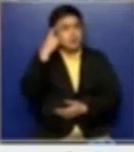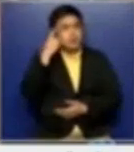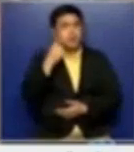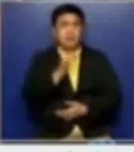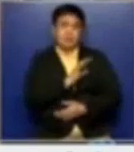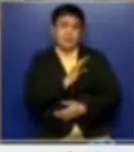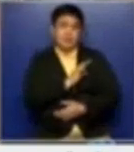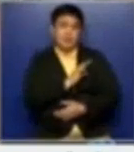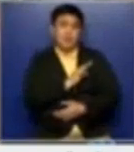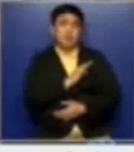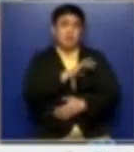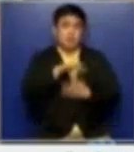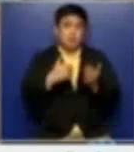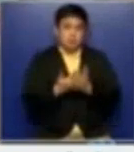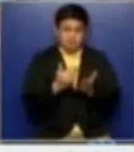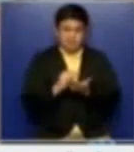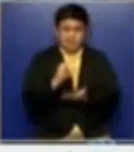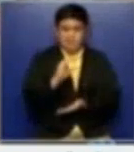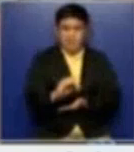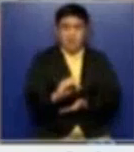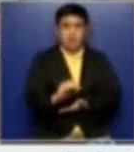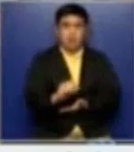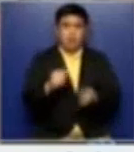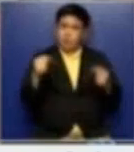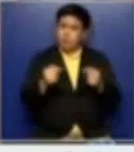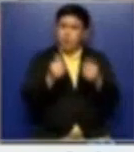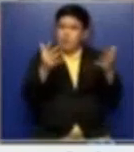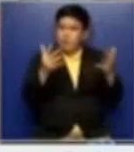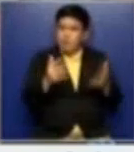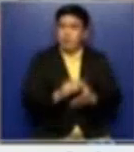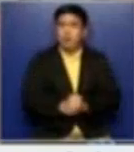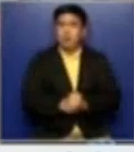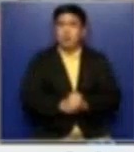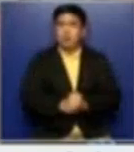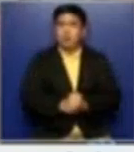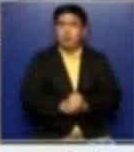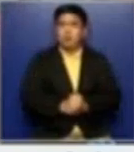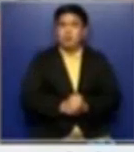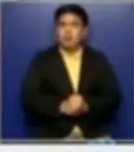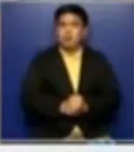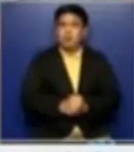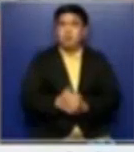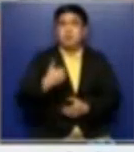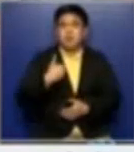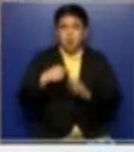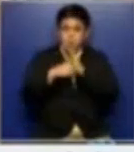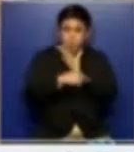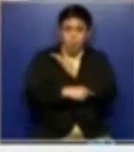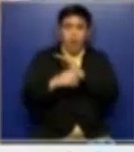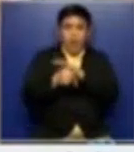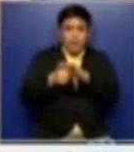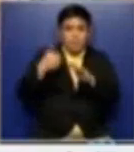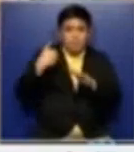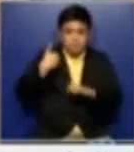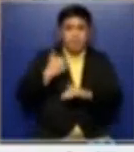าชิกก็บอกว่างบปี64เนี่ยนอกจากไม่ตอบโจทย์นอกจากนั่นแล้วยังมีการทุจริตกันแล้วจะ